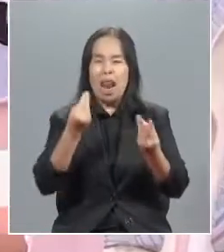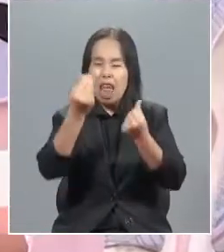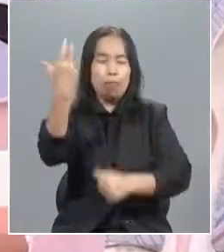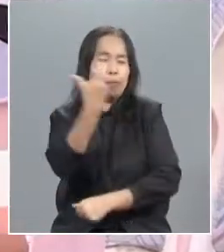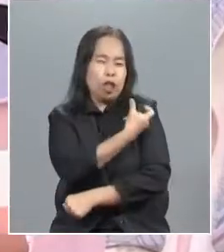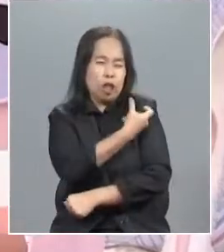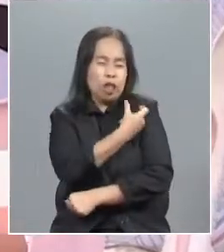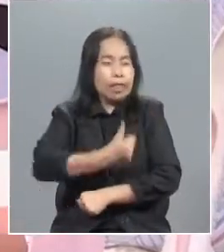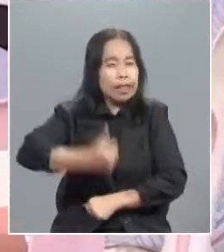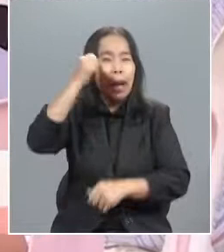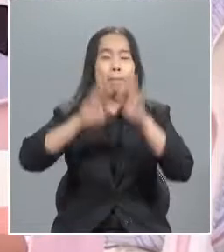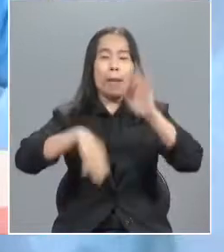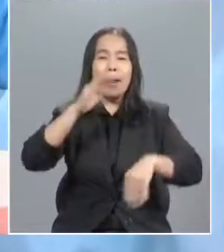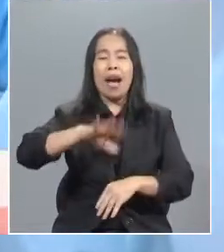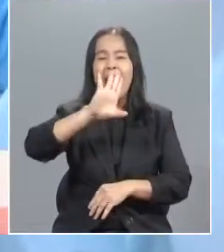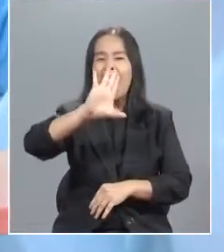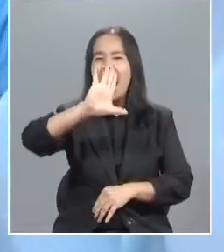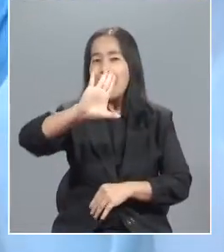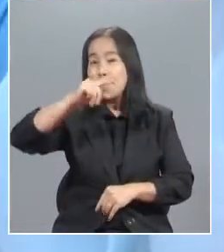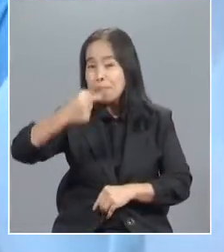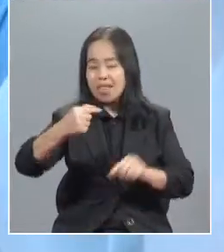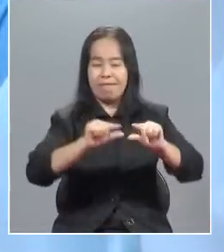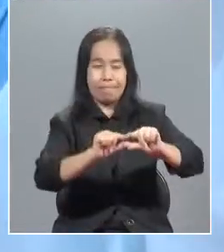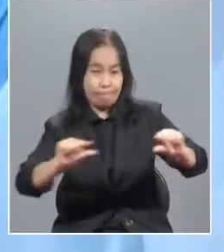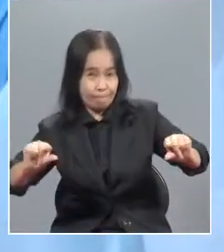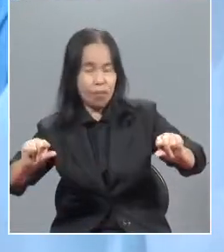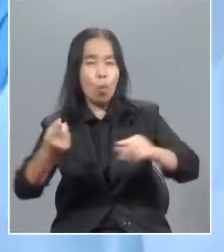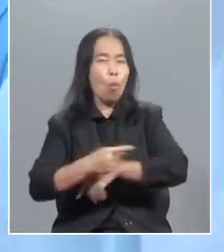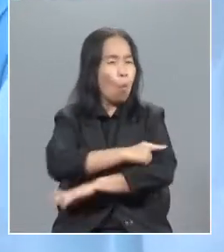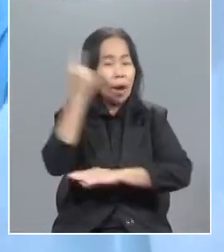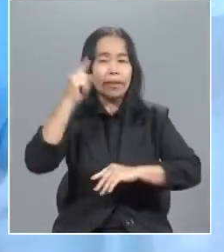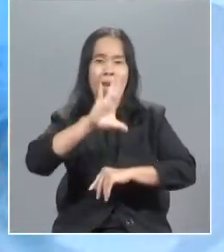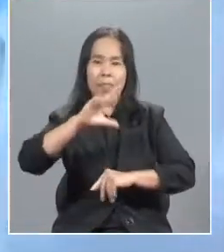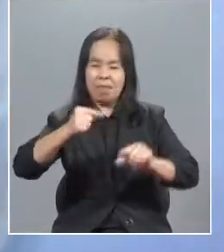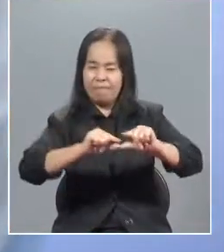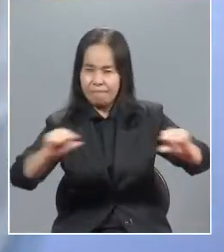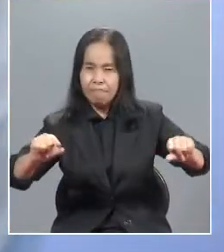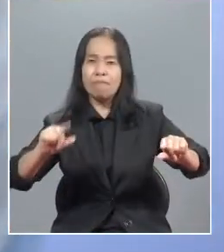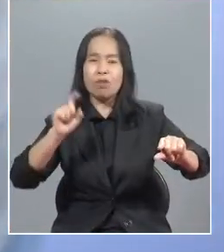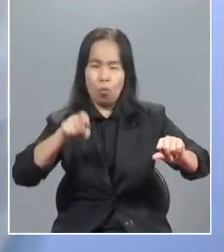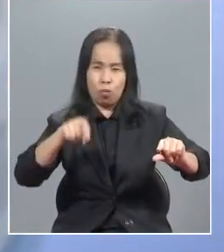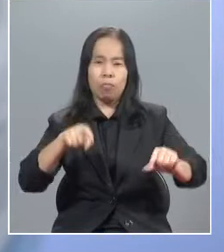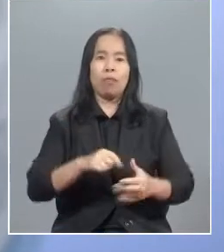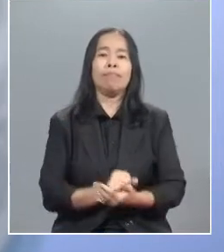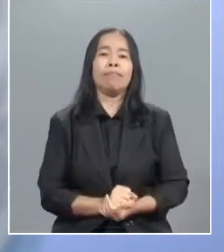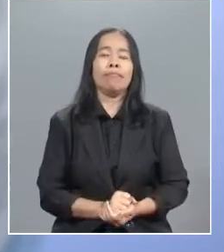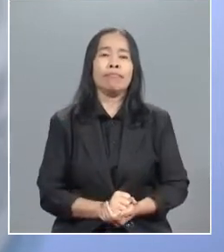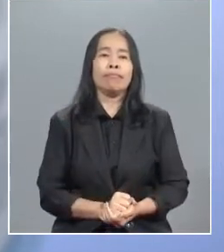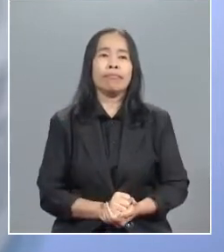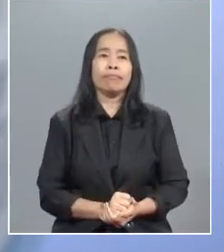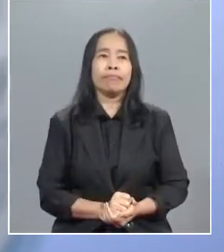อย่างน้อย 5,000บาทต่อวันเนี่ยนะครับก็ยัง